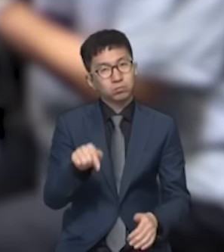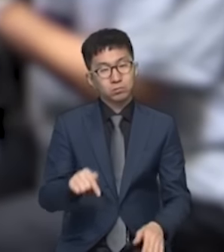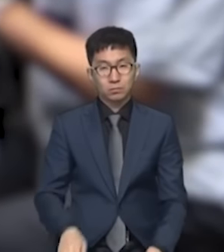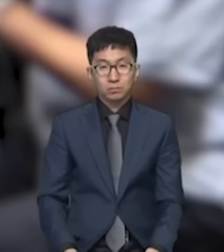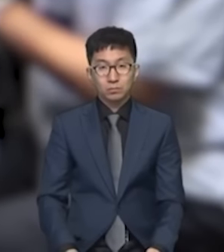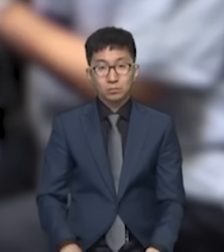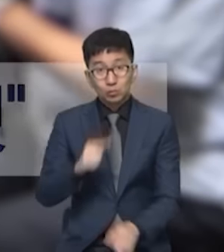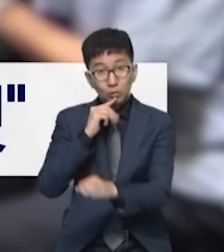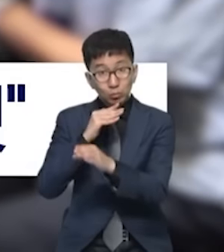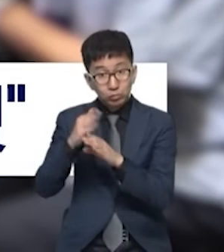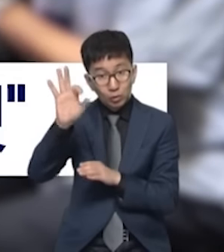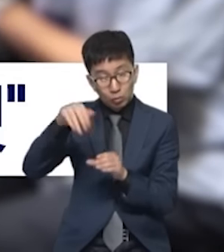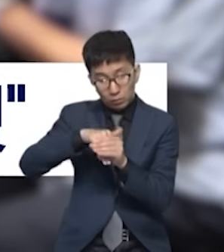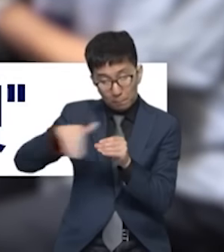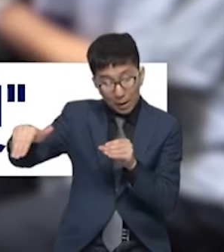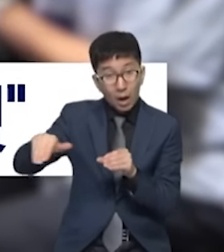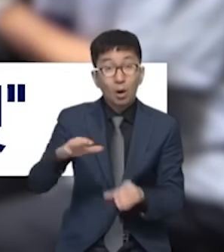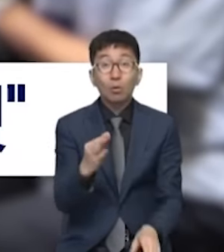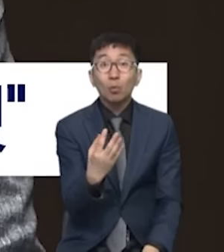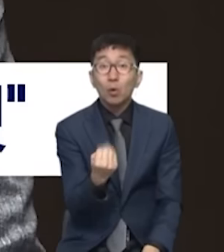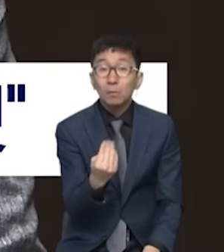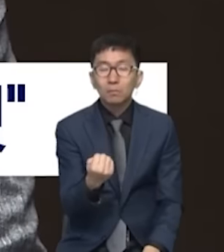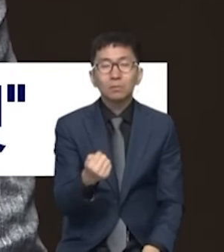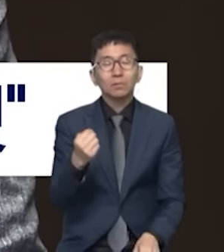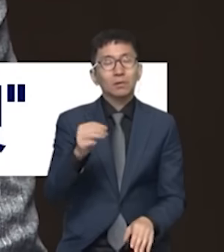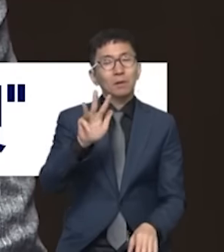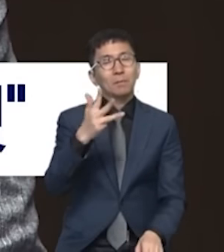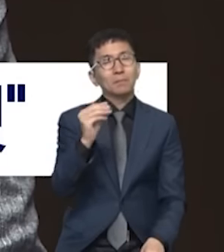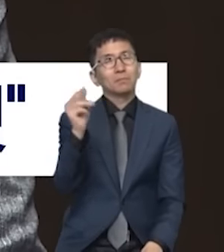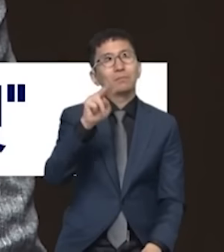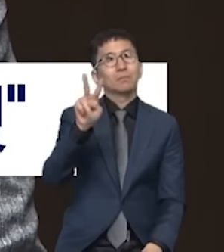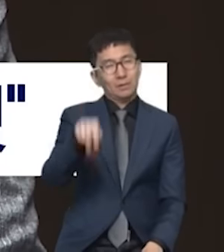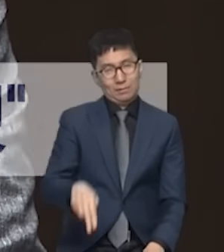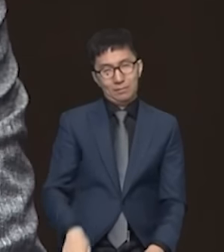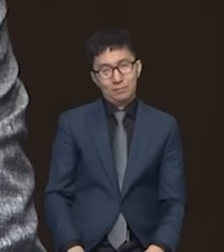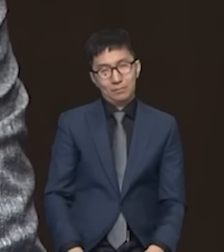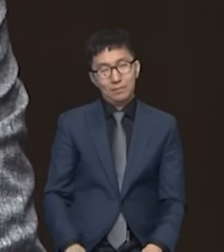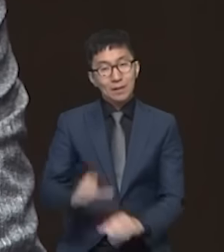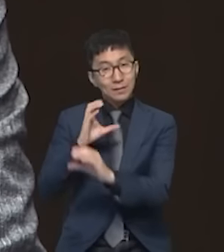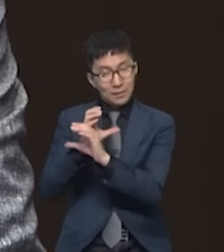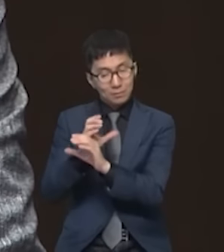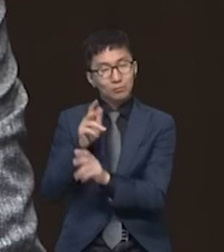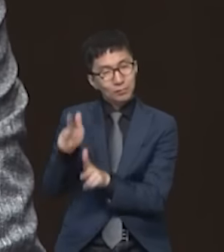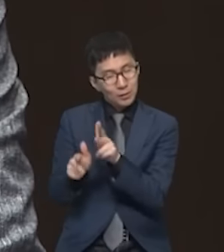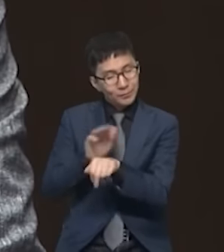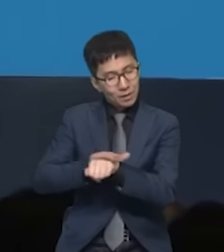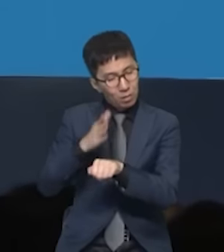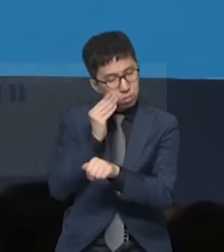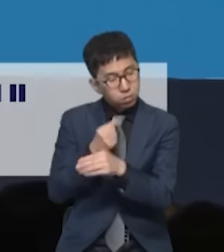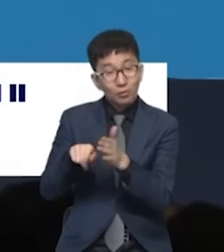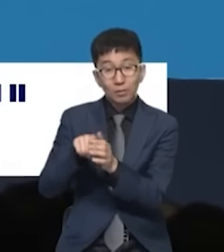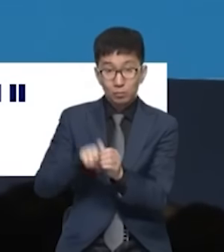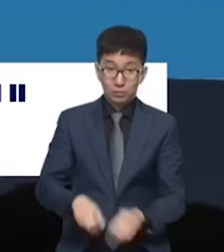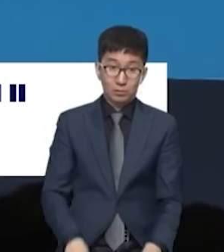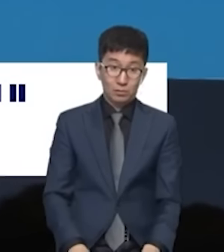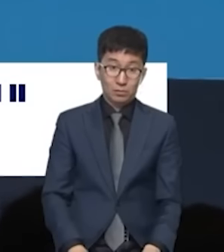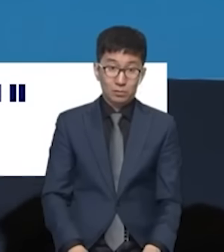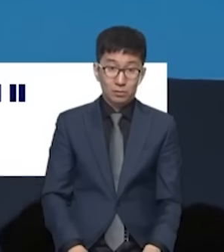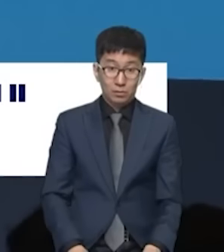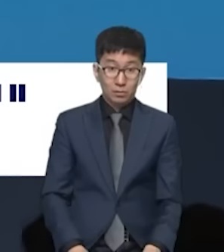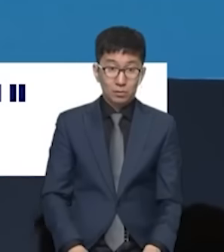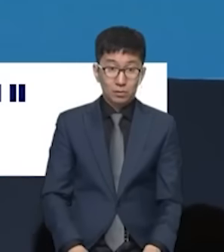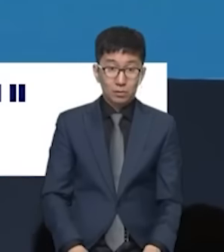북한에 보내진 800만 달러는 쌍방울의 사업을 위한 거라며 북측 인사가 대북 사업으로 쌍방울 계열사 주가를 띄워주는